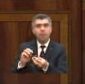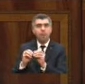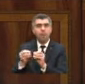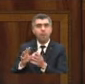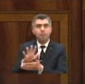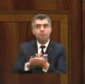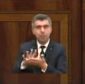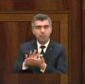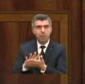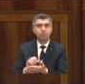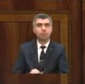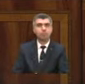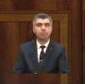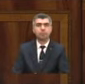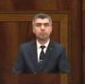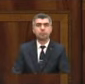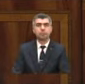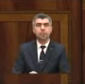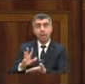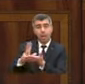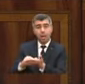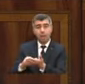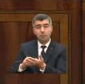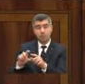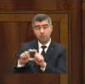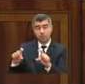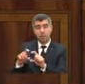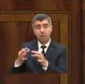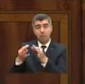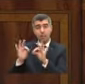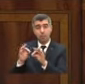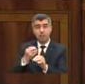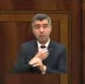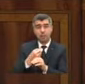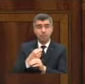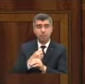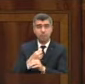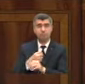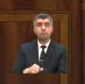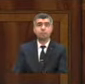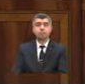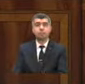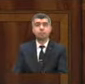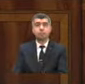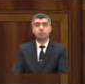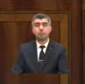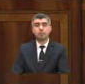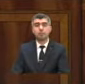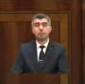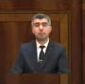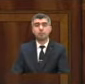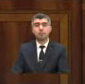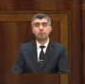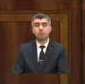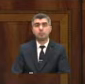كذلك. فكانت البطاقة ديال الأراميد لا يسمح بها إلا ديك